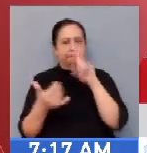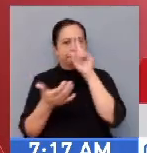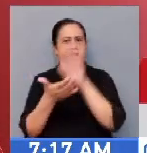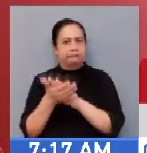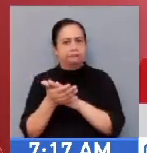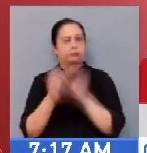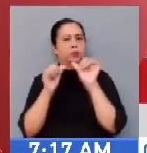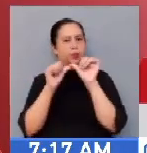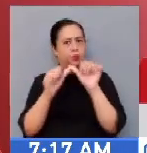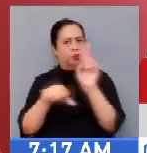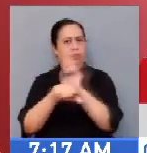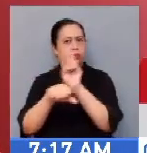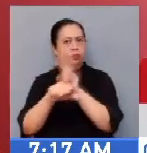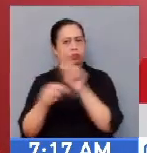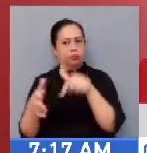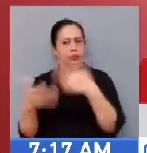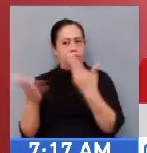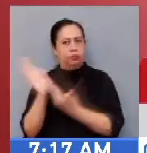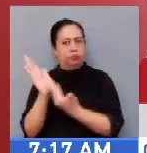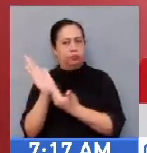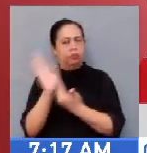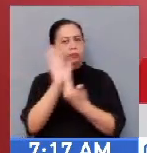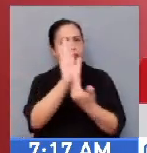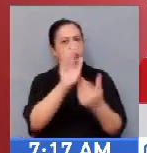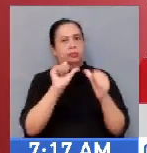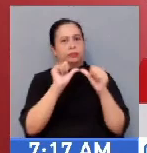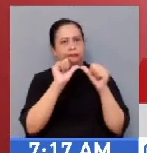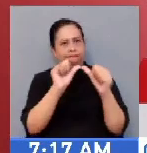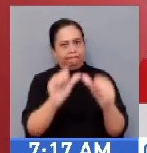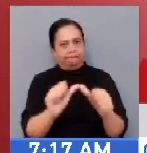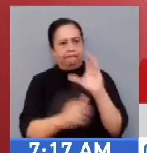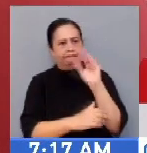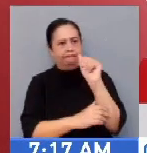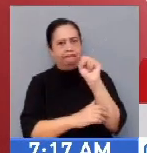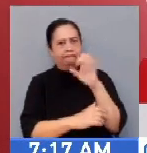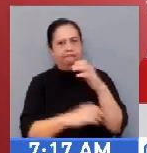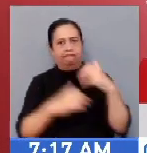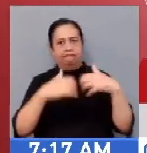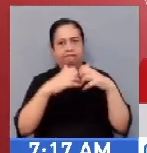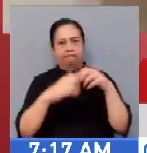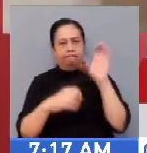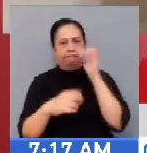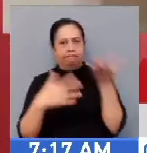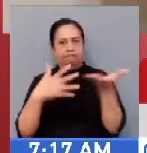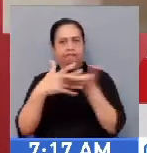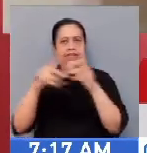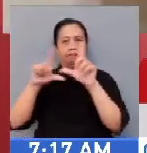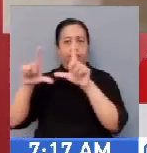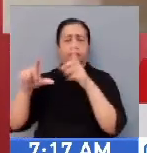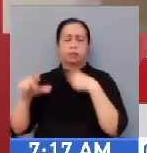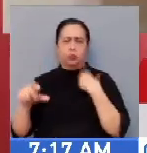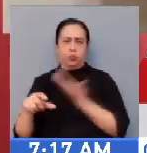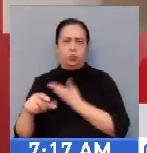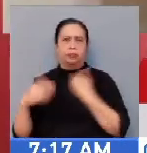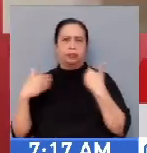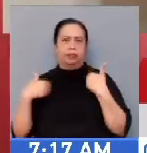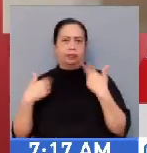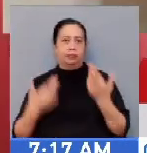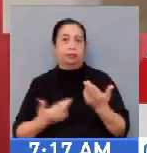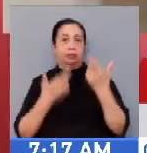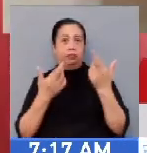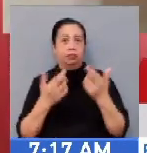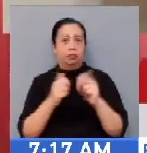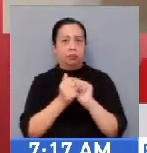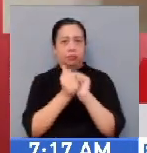gagamitin para sa patuloy na case build-up at filing. At may mga rekomendasyon din po iyon, mga pag-amyenda sa ating